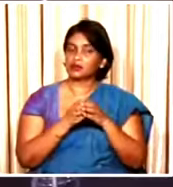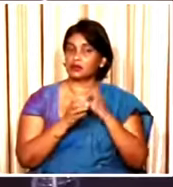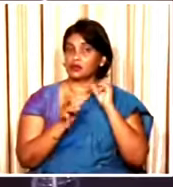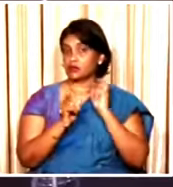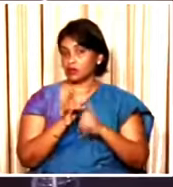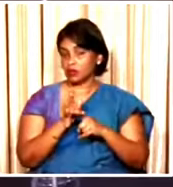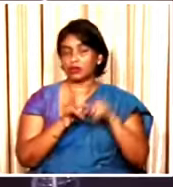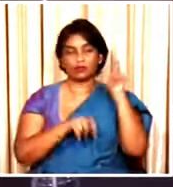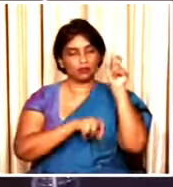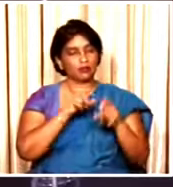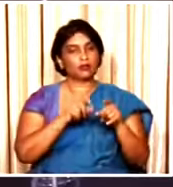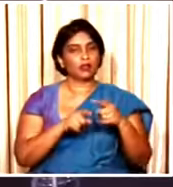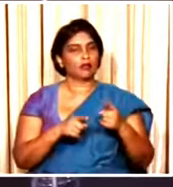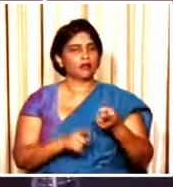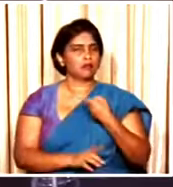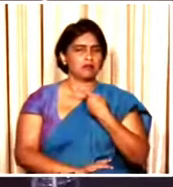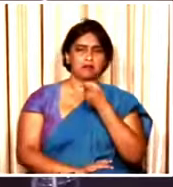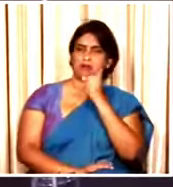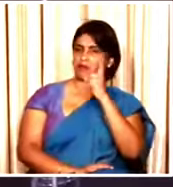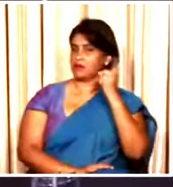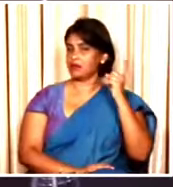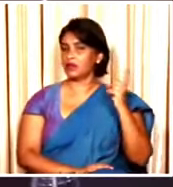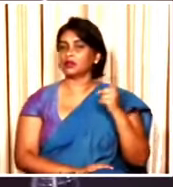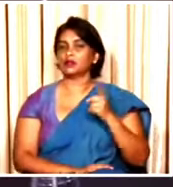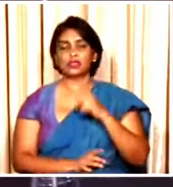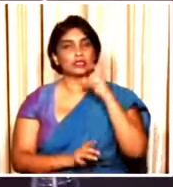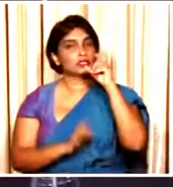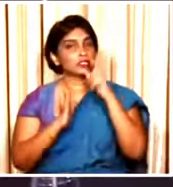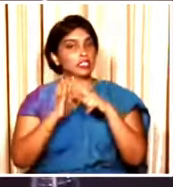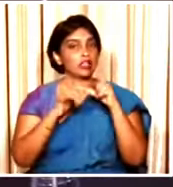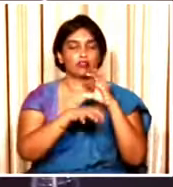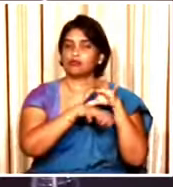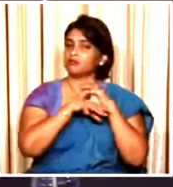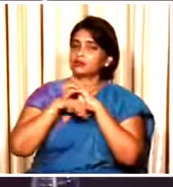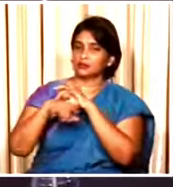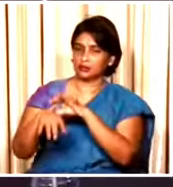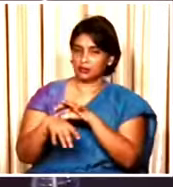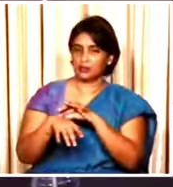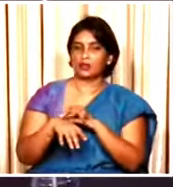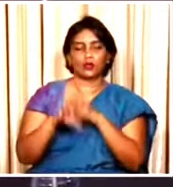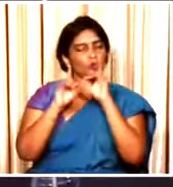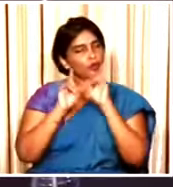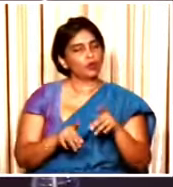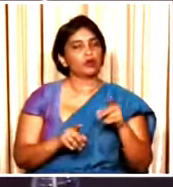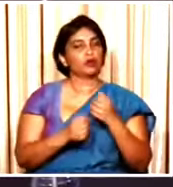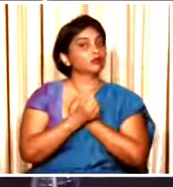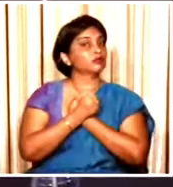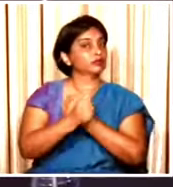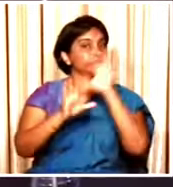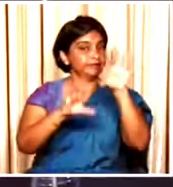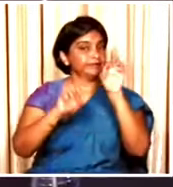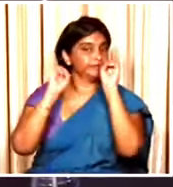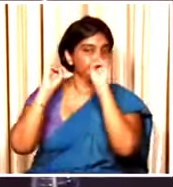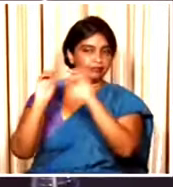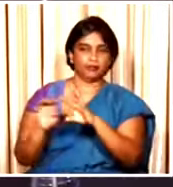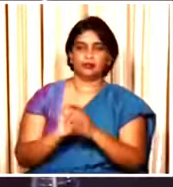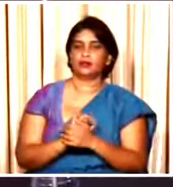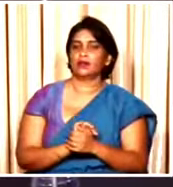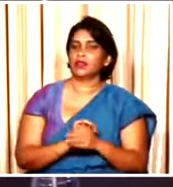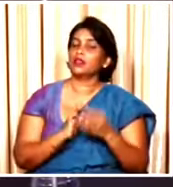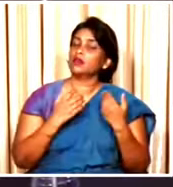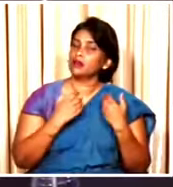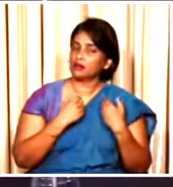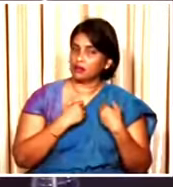සංවිධායකවරුන්ට තර්ජනය කරනවා. CID එකට අරගෙන යනවා. ඒ වගේම සිරභාරයට ගන්නවා.